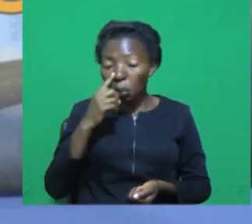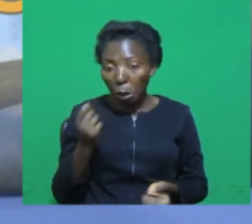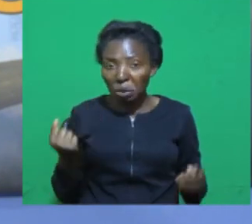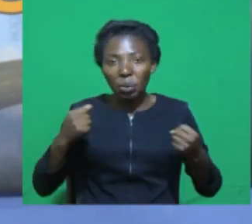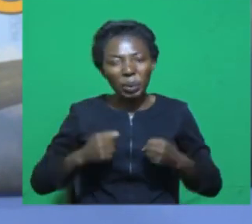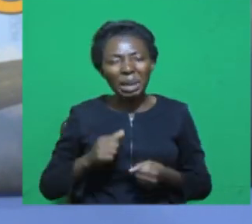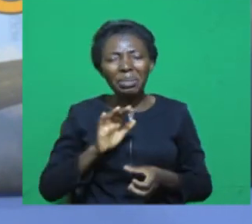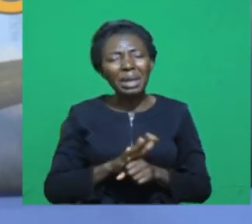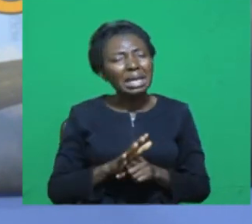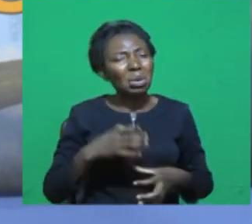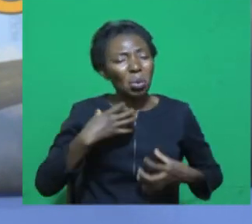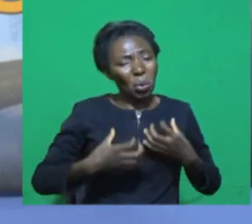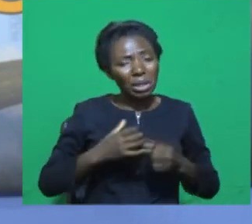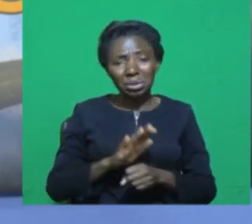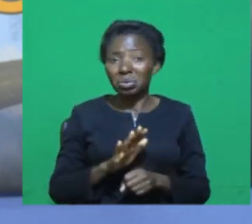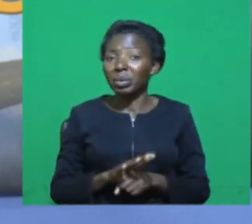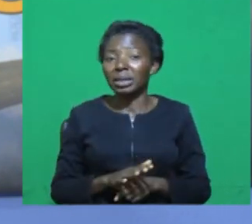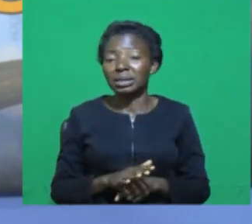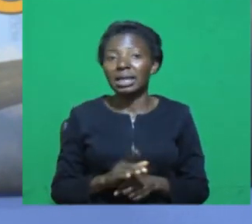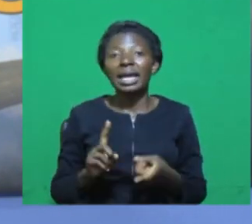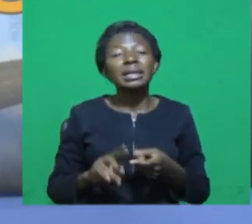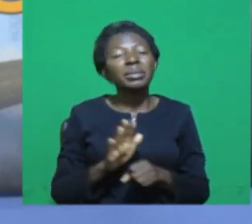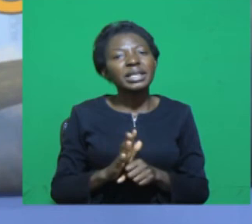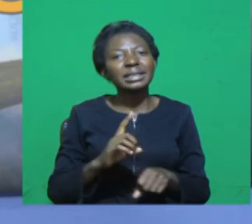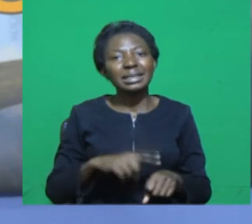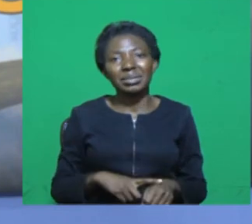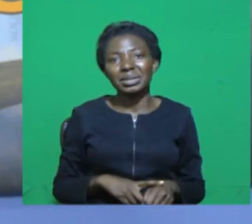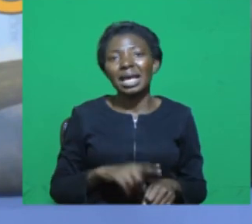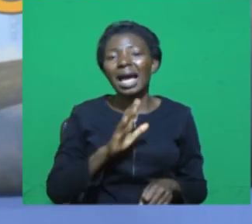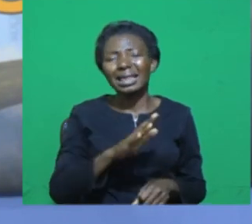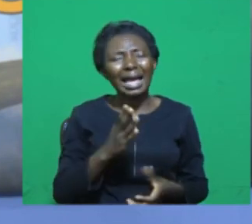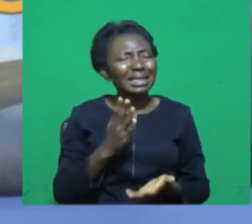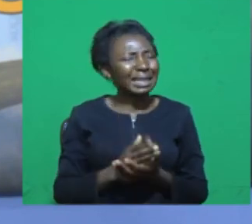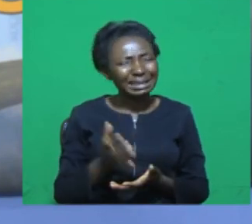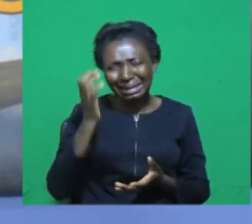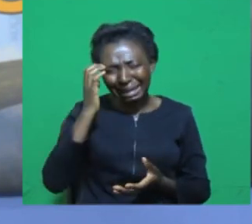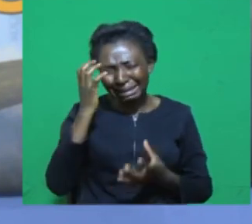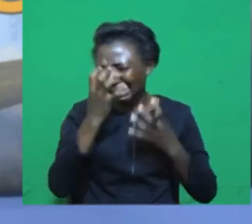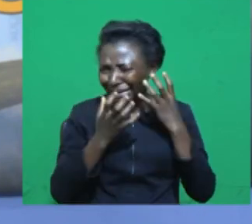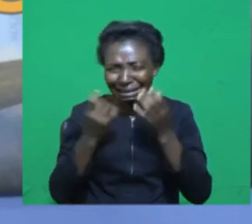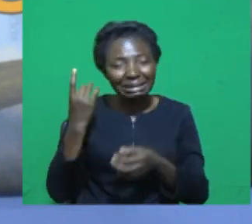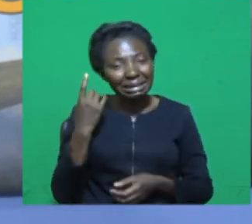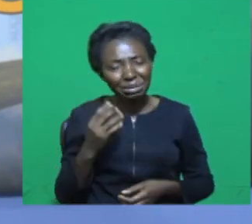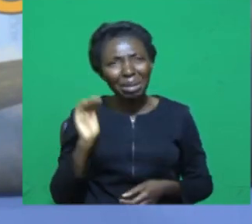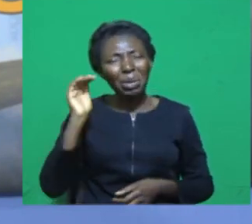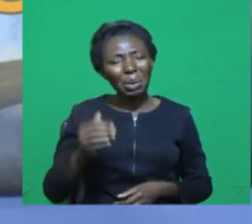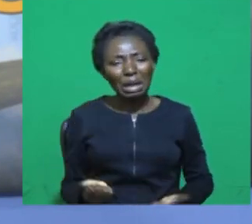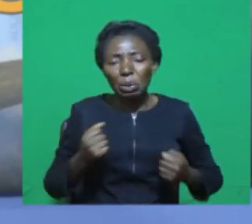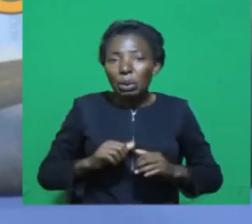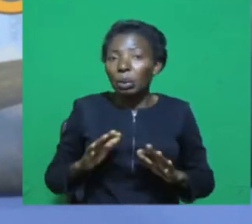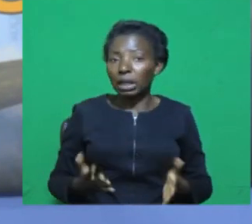yekupfeka. Zvakadaro zvekuti tinotosvika pakubatikana vamwe kutoita stress kuti mangwana ndiri kupfekei